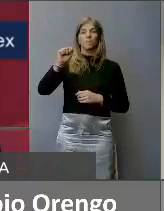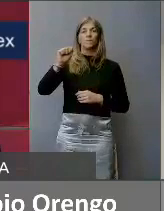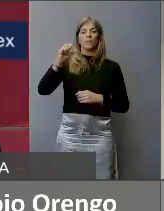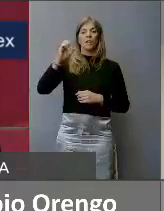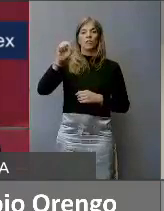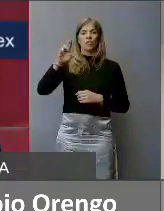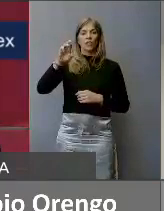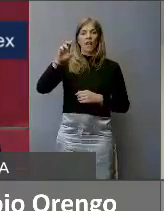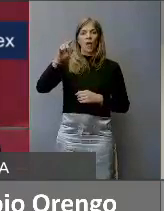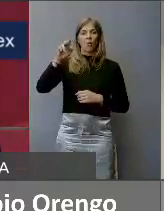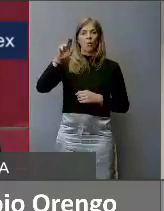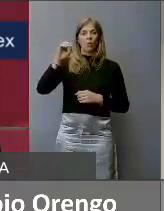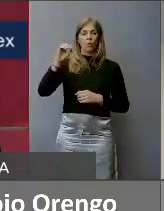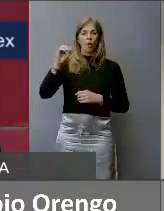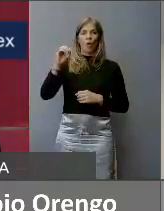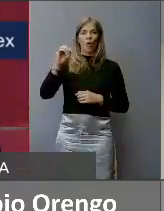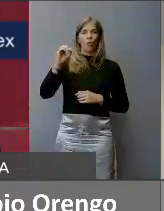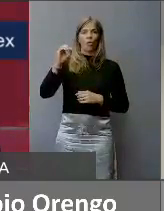ceraudo